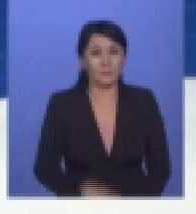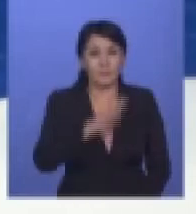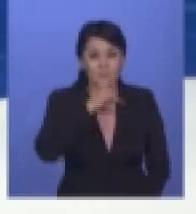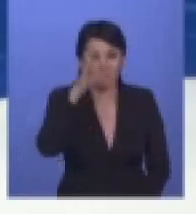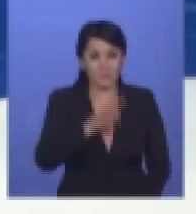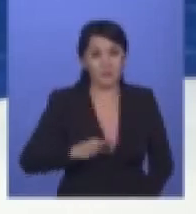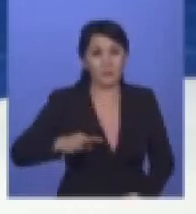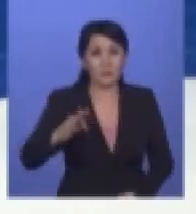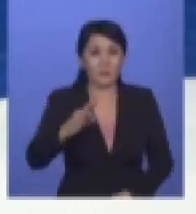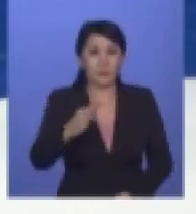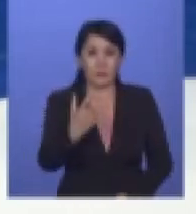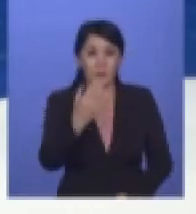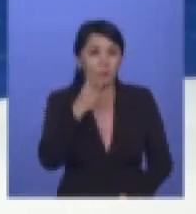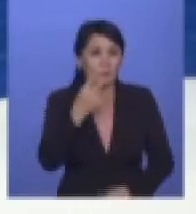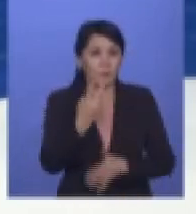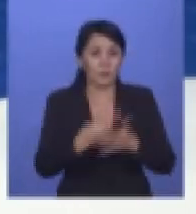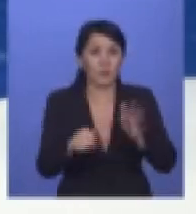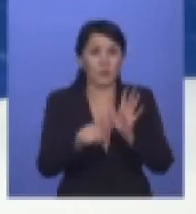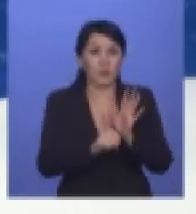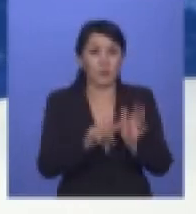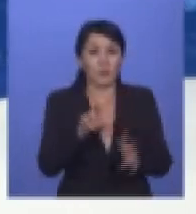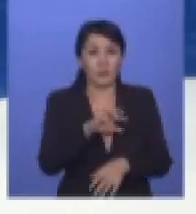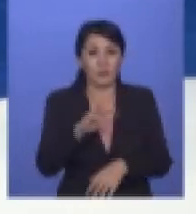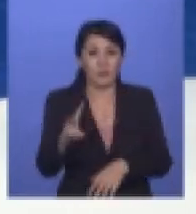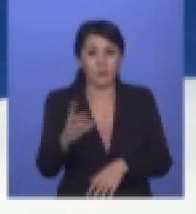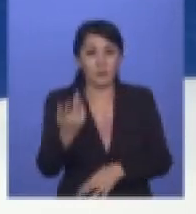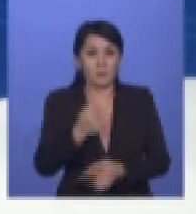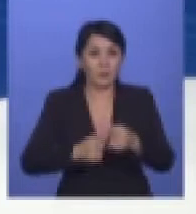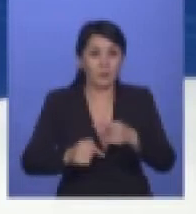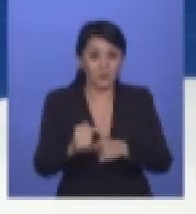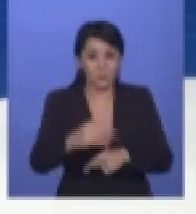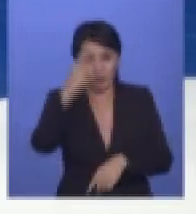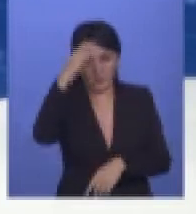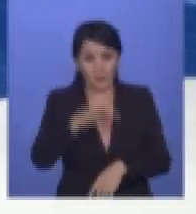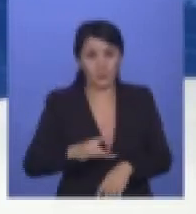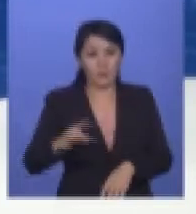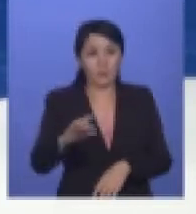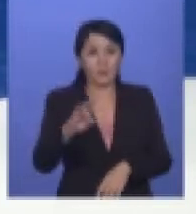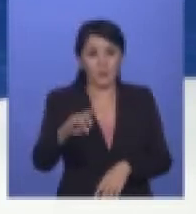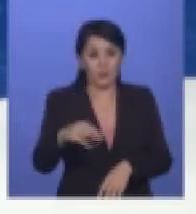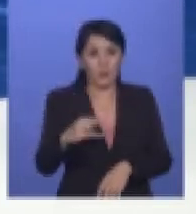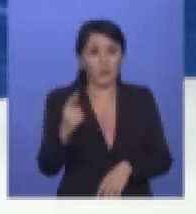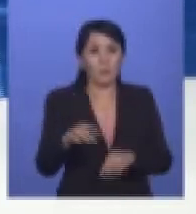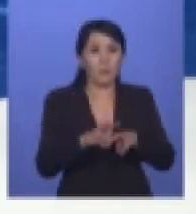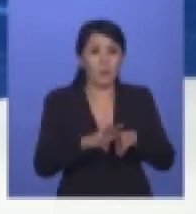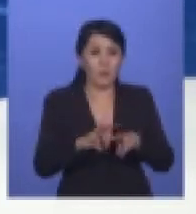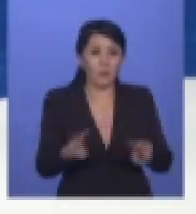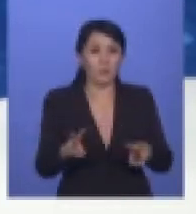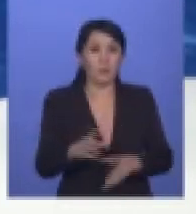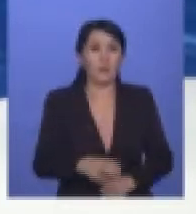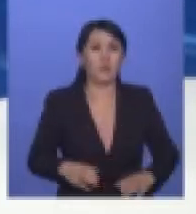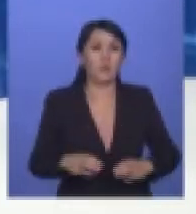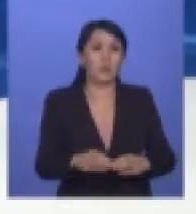Солтүстік қазақстандықтарға жылуға кеткен 63 миллион тенге қайтарылады. Бұл туралы Қазақстан Республикасының ұлттық экономика министрлігі